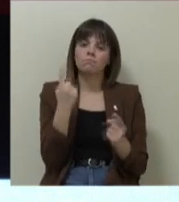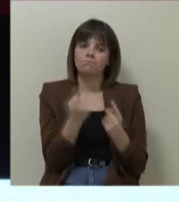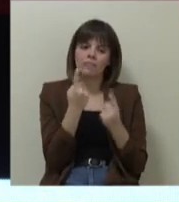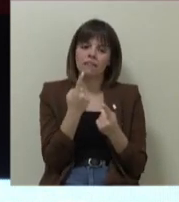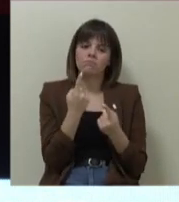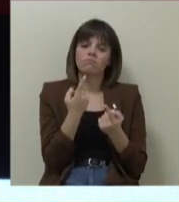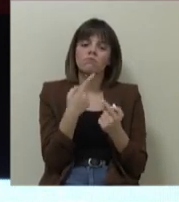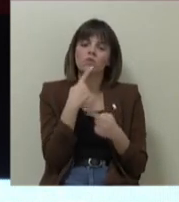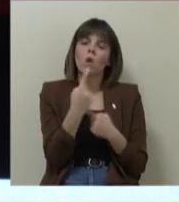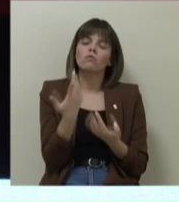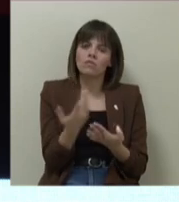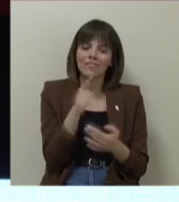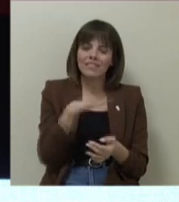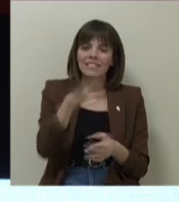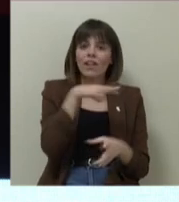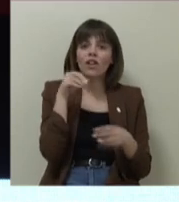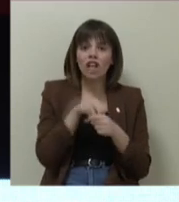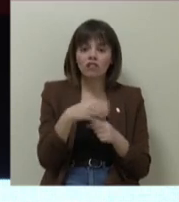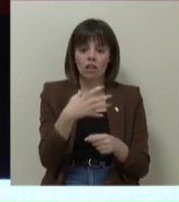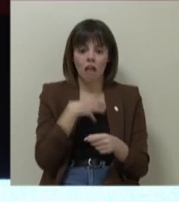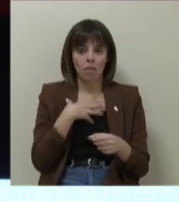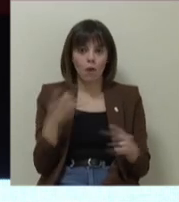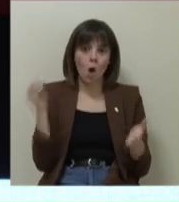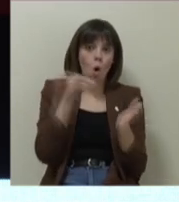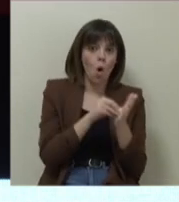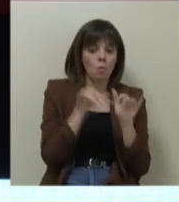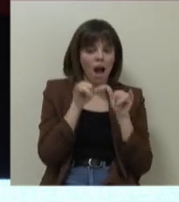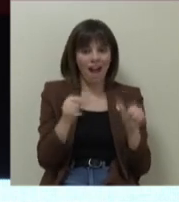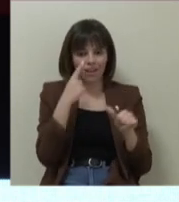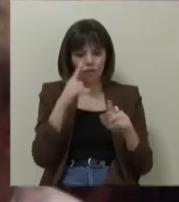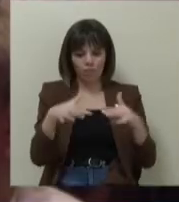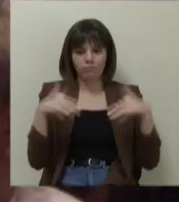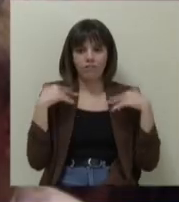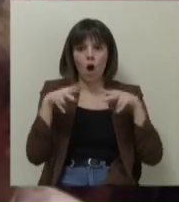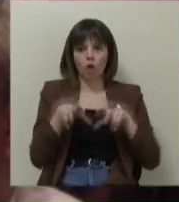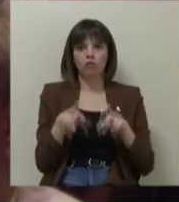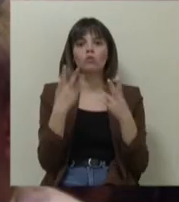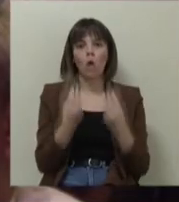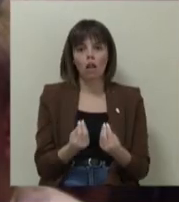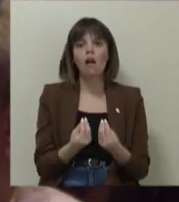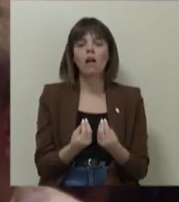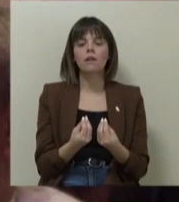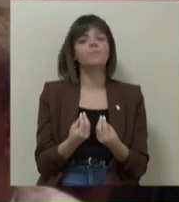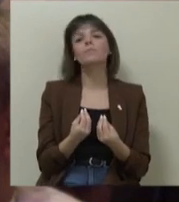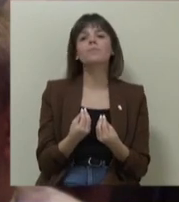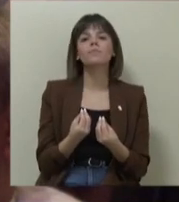bulunacağım. O sizlerin içine kendimi de koyuyorum aynı sırada oturmuş olarak.